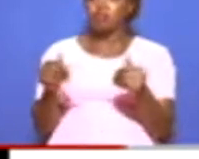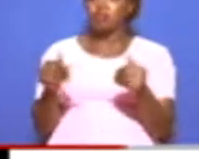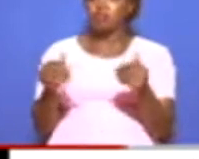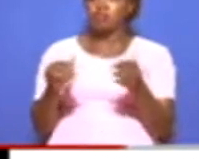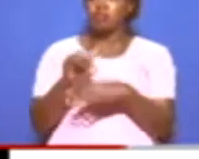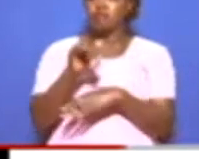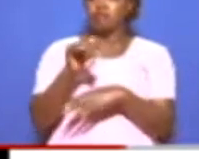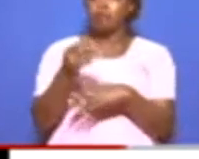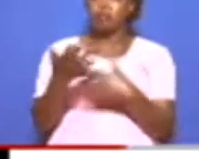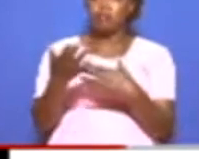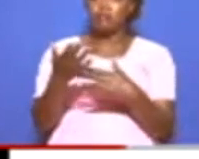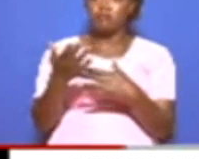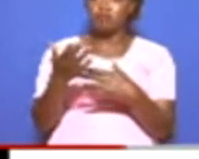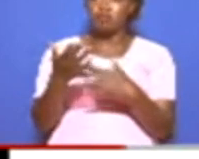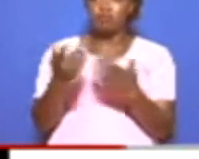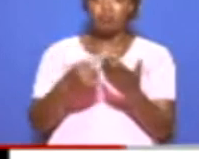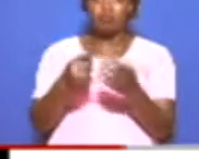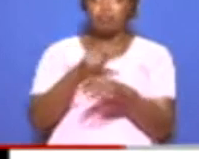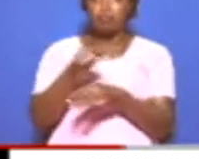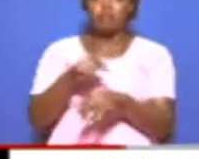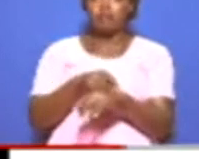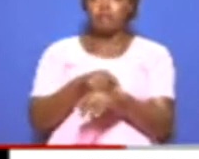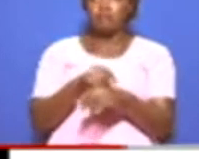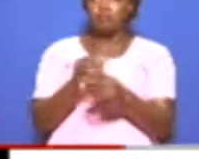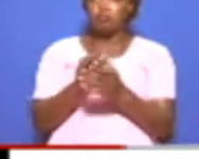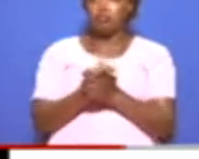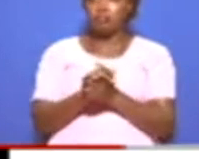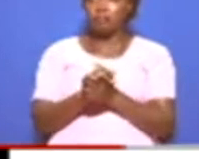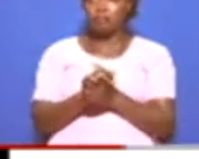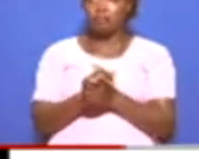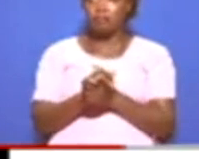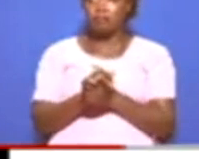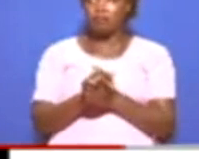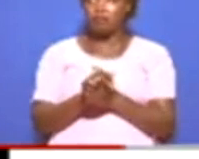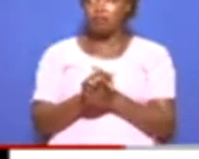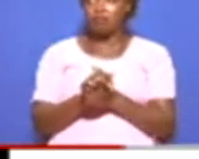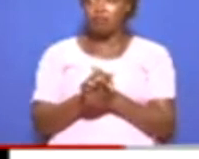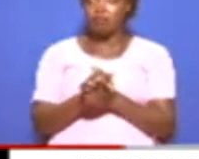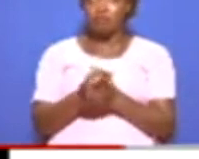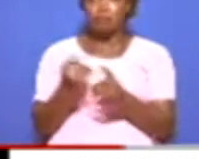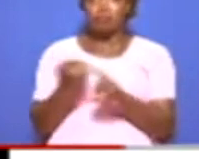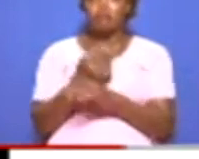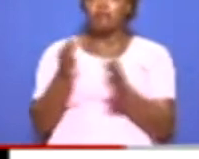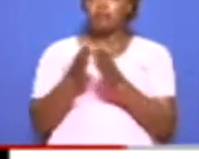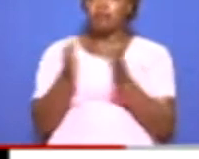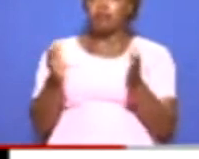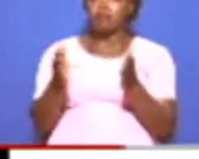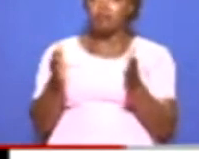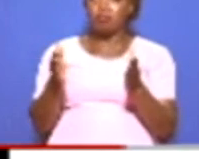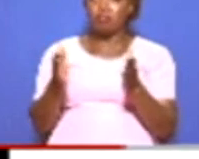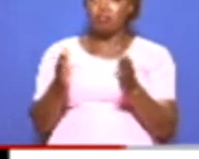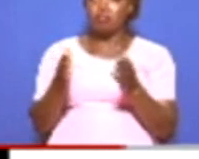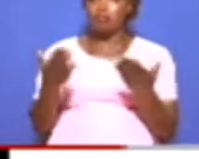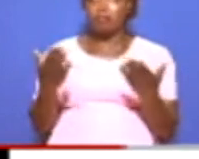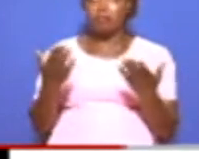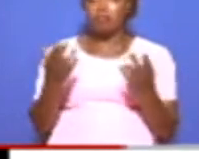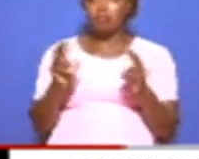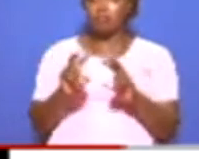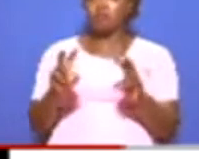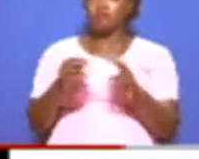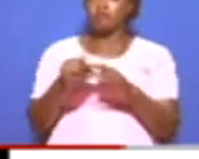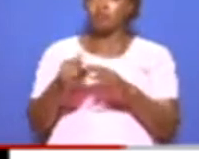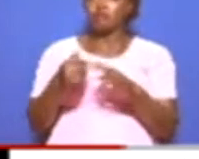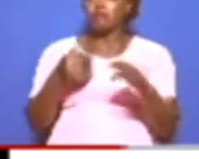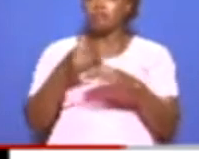ndege kwa masaa mangapi? Ni ndege ina tofauti kubwa na vile watu wanaiona huku nje. Waweza